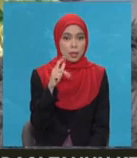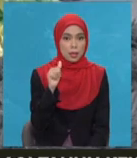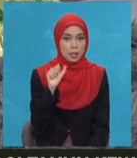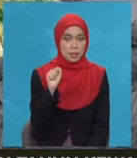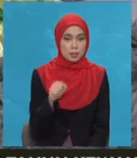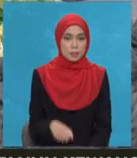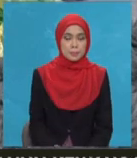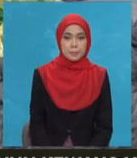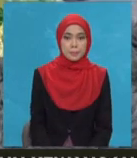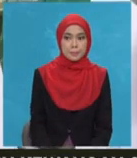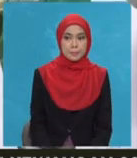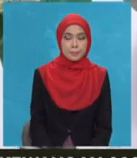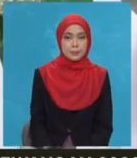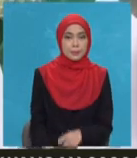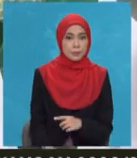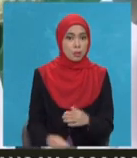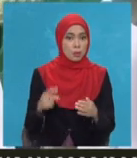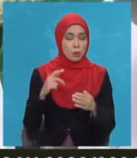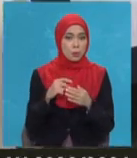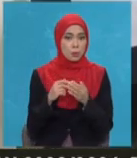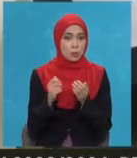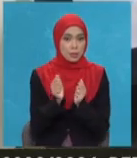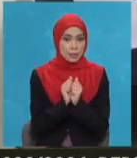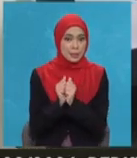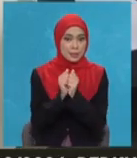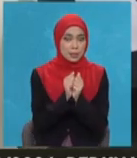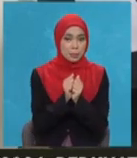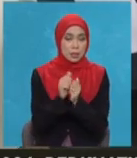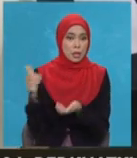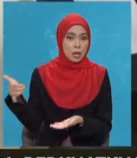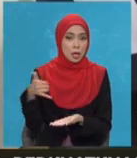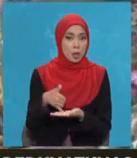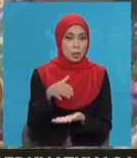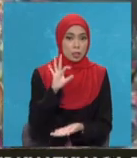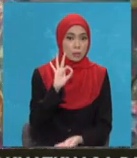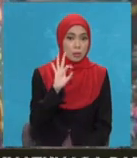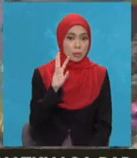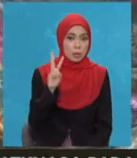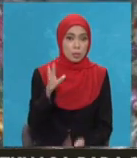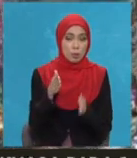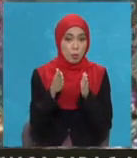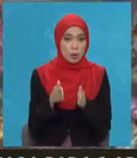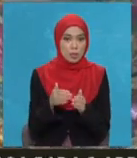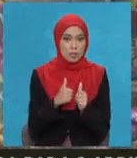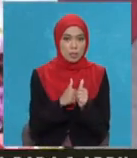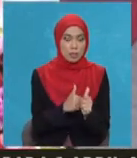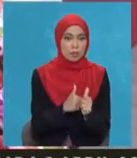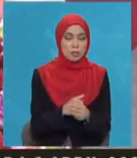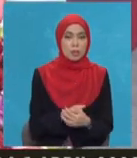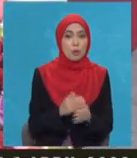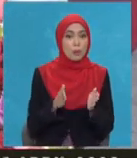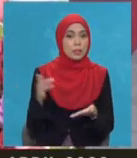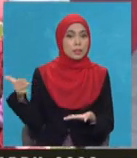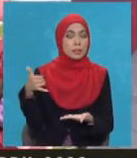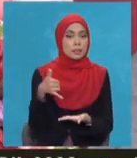program yang dibuat secara halaqah pada tahun ini disertai oleh 96 orang peserta atau yang hadir Datuk